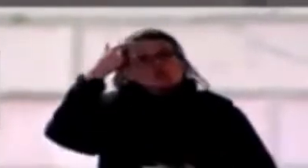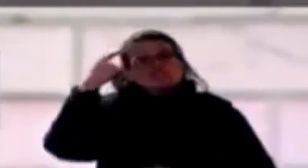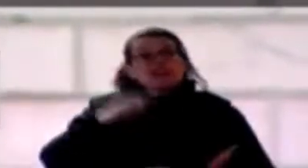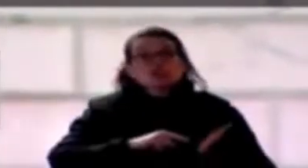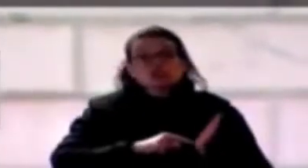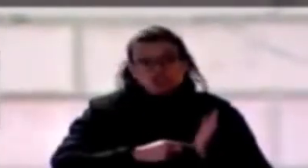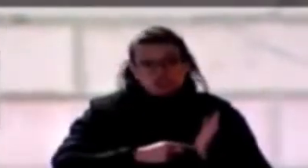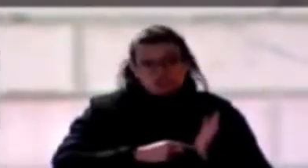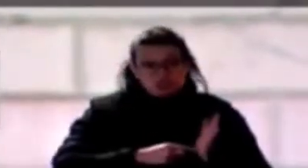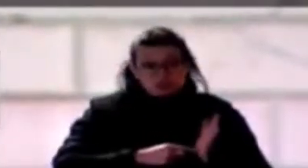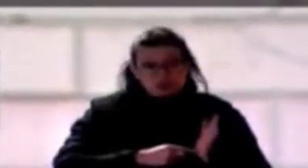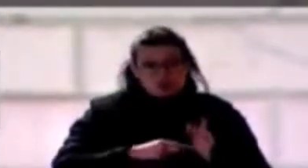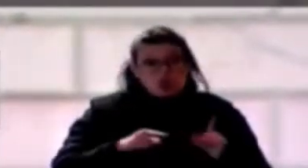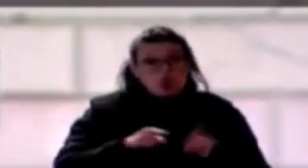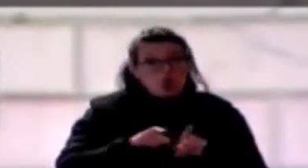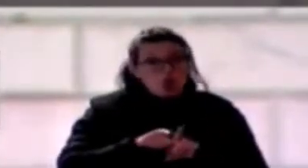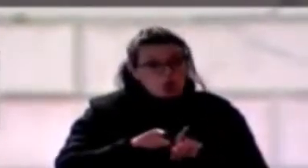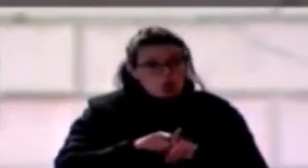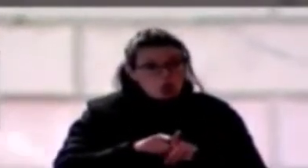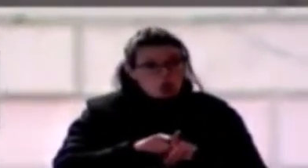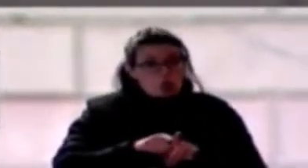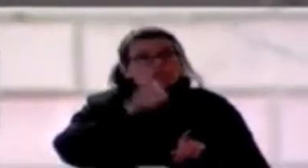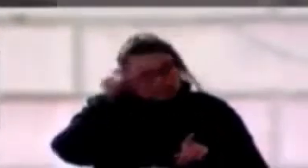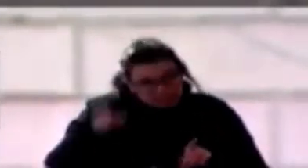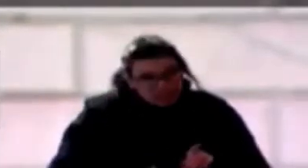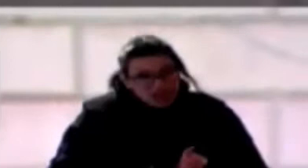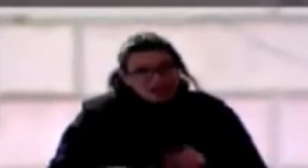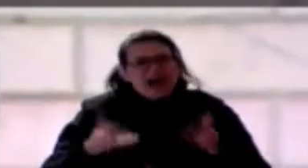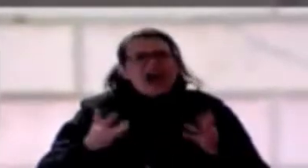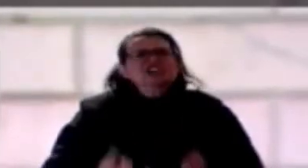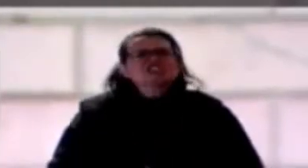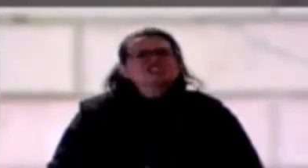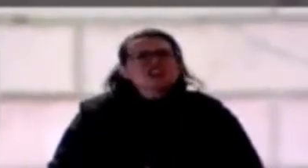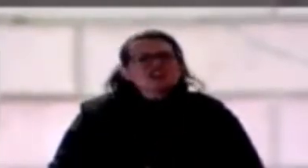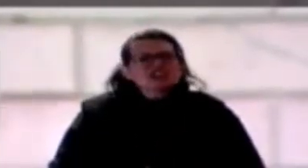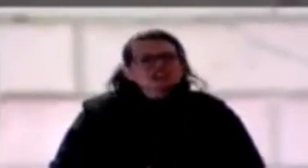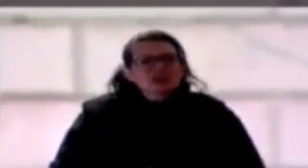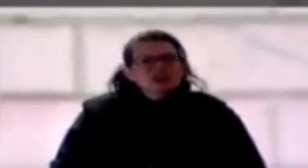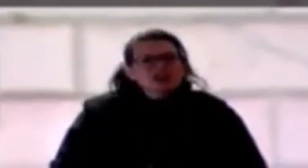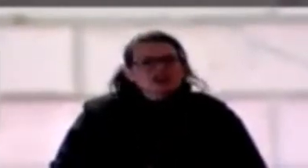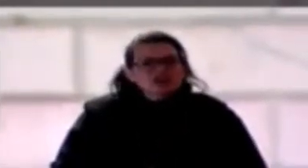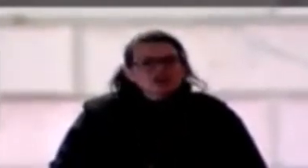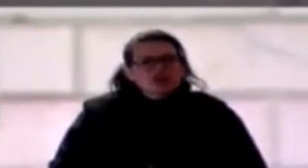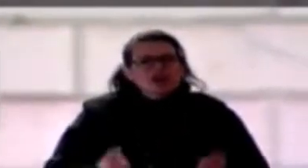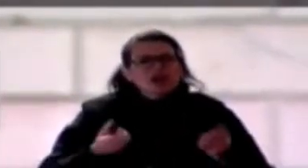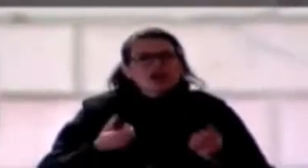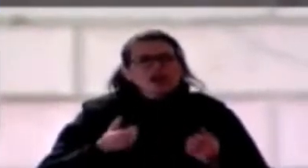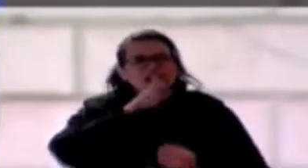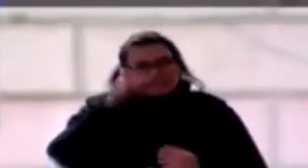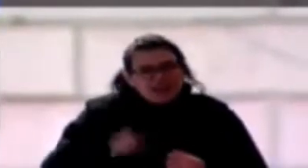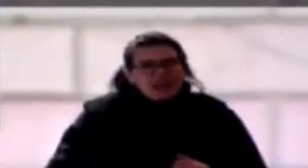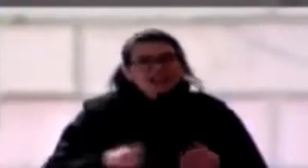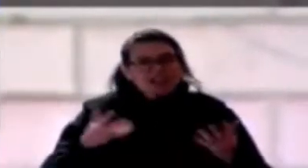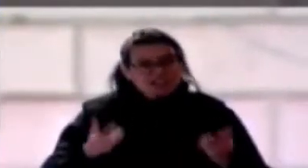come è successo nel nostro Paese, accetta di avviare e di portare a compimento